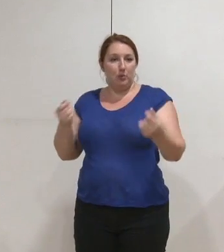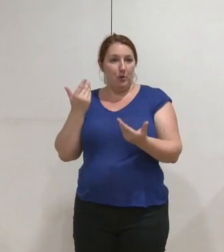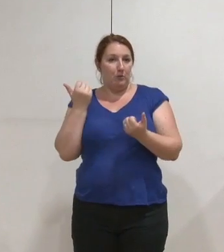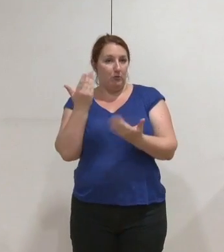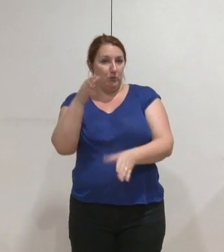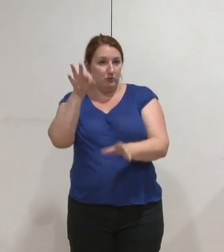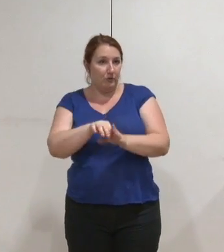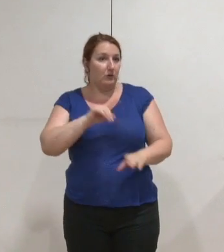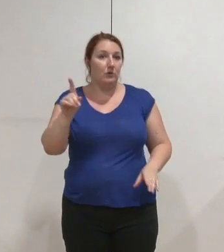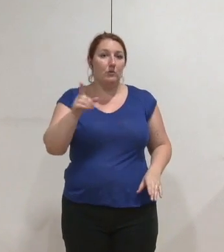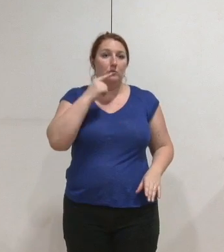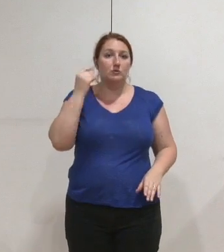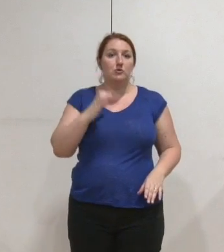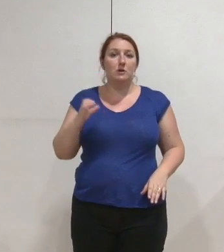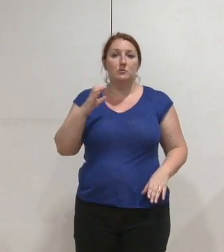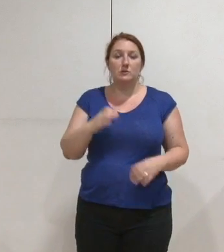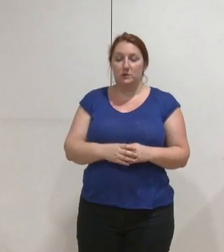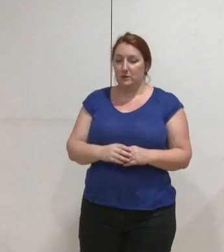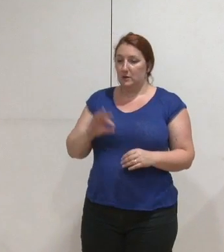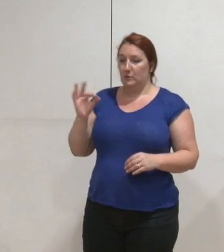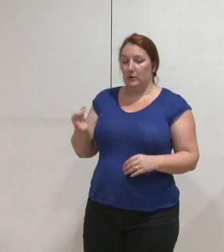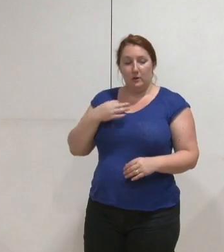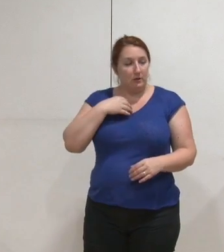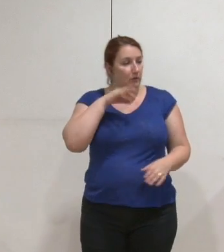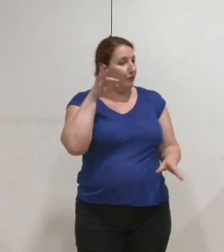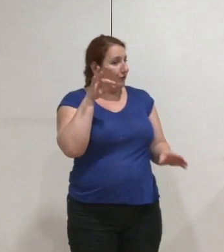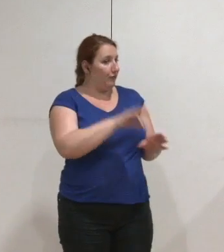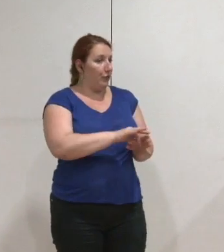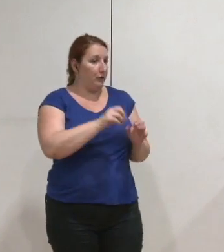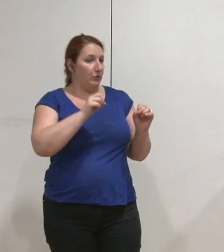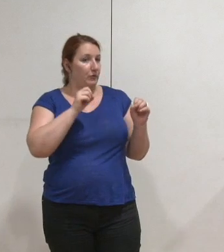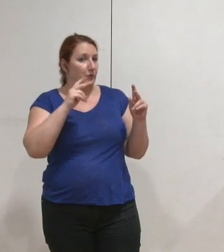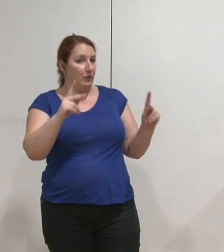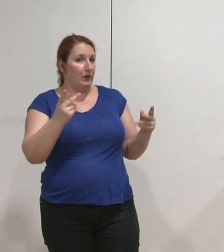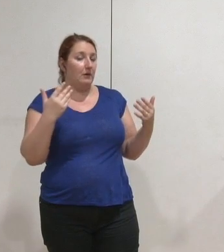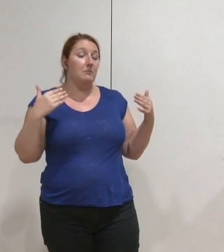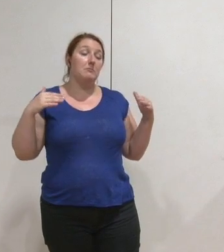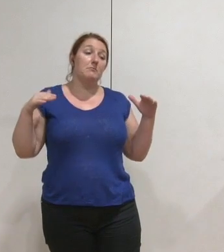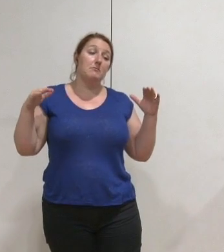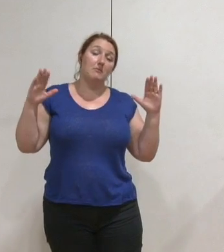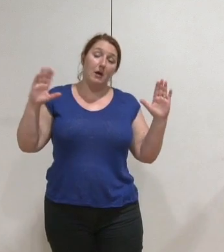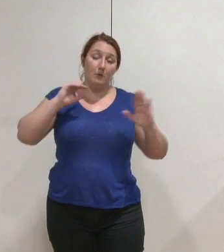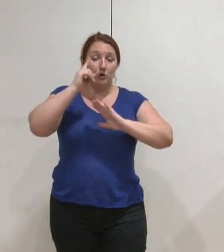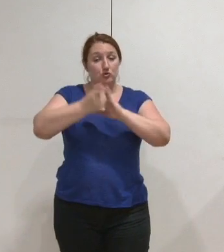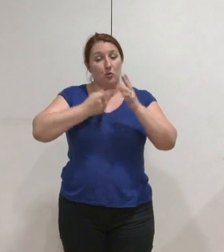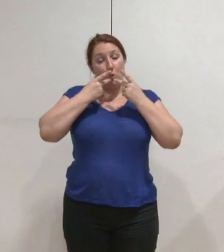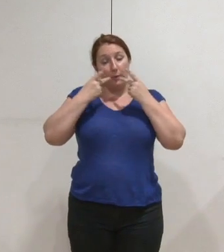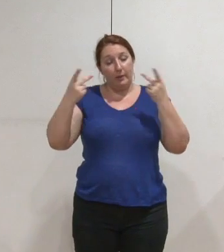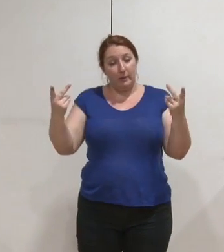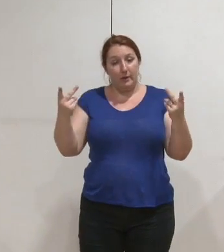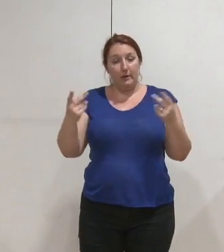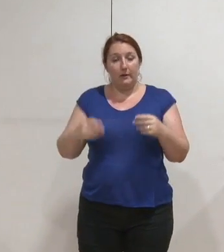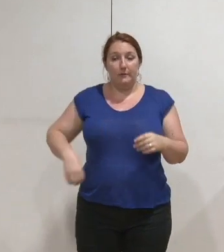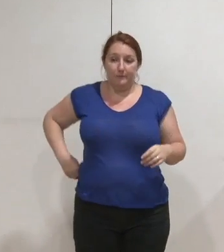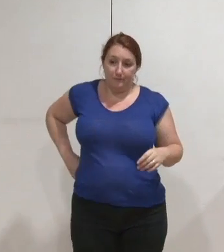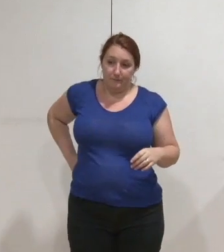monsieur Cham nous allons voter délibération nonobstant je le redis parce que